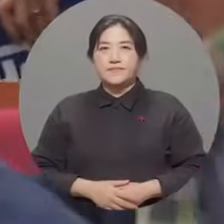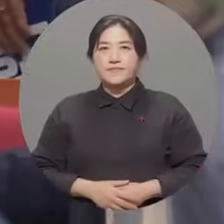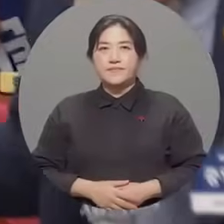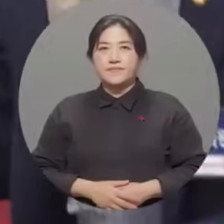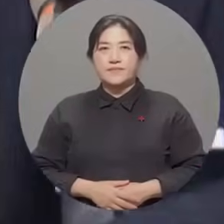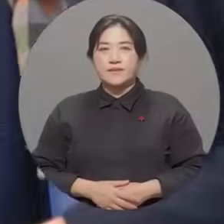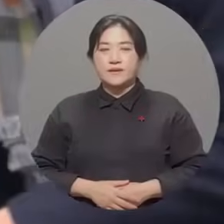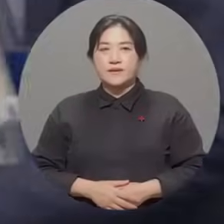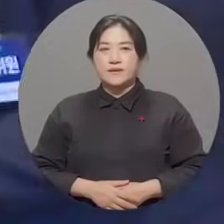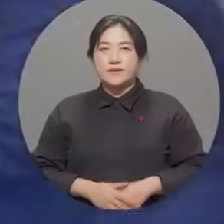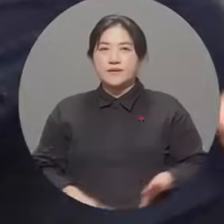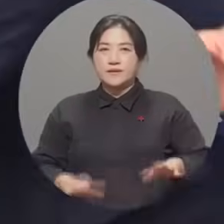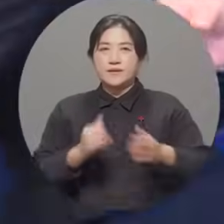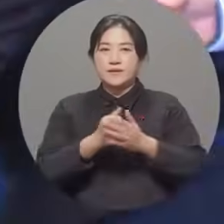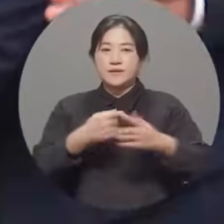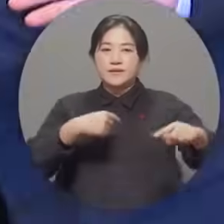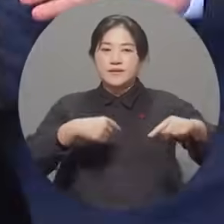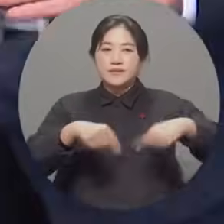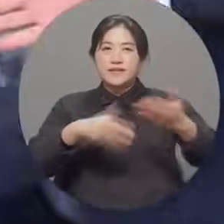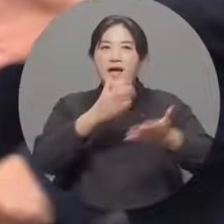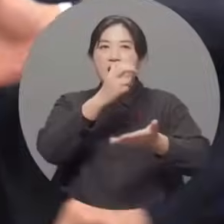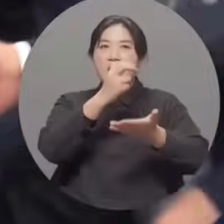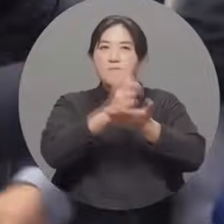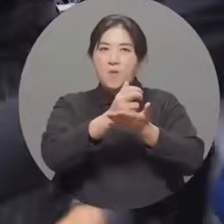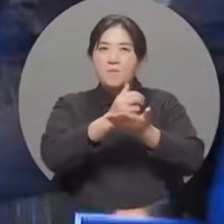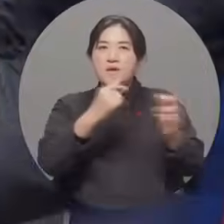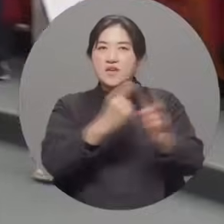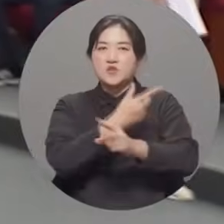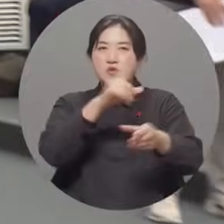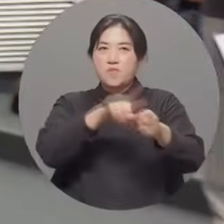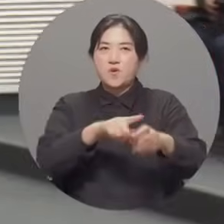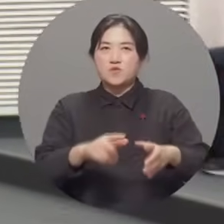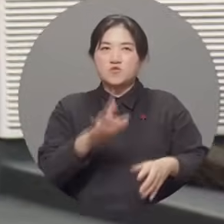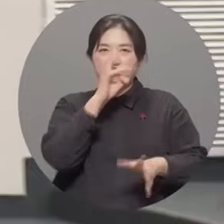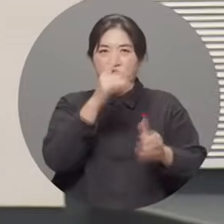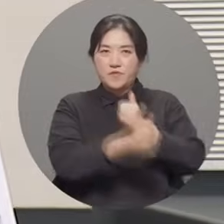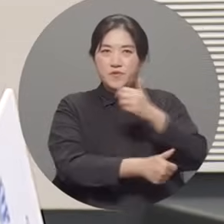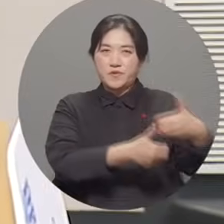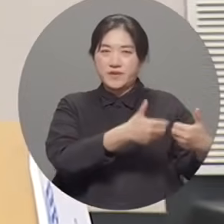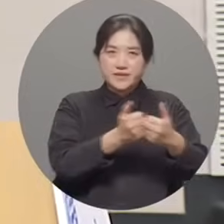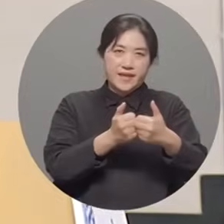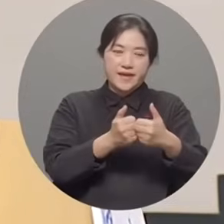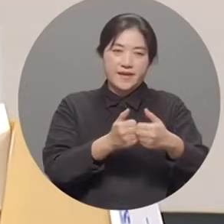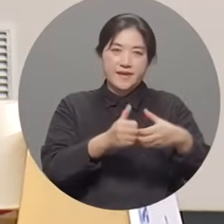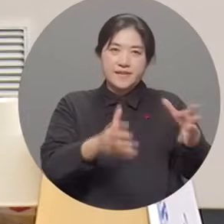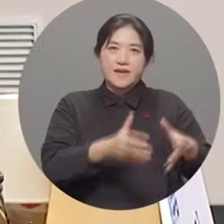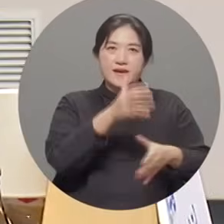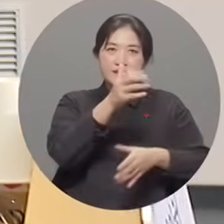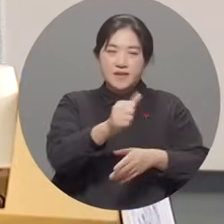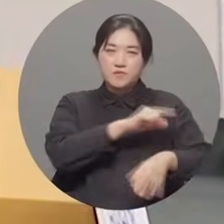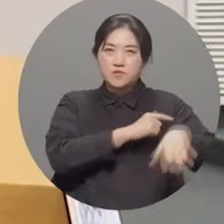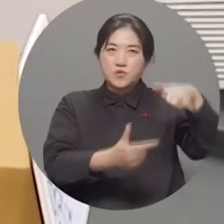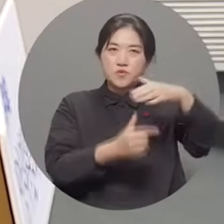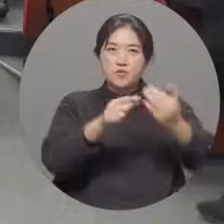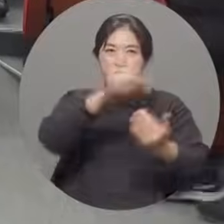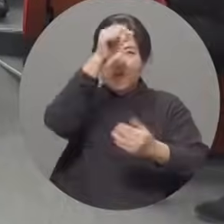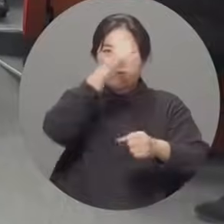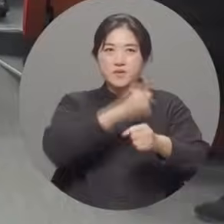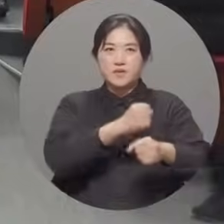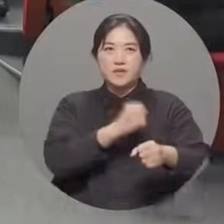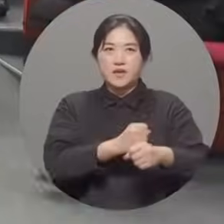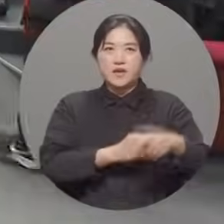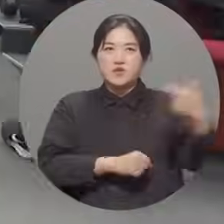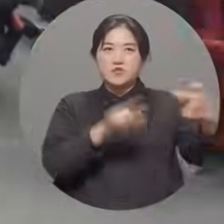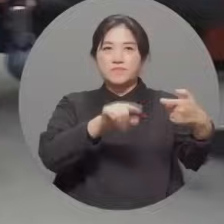당원 개정을 논의하기 위해 열린 더불어민주당 중앙위원회. 당대표와 최고위원을 뽑는 전당대회에서 기존 60대